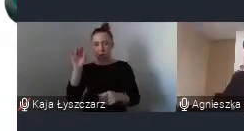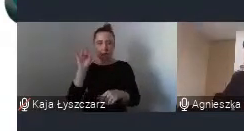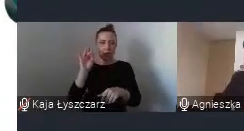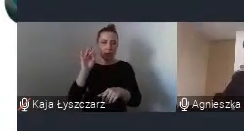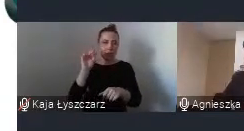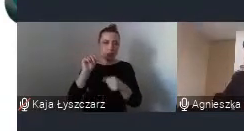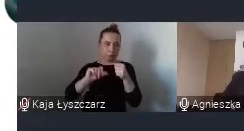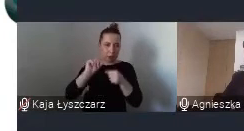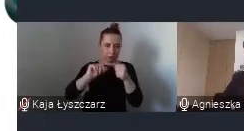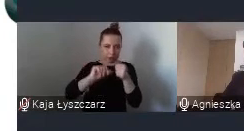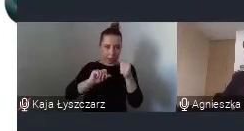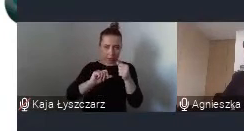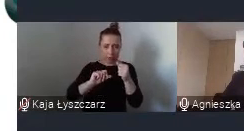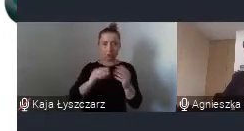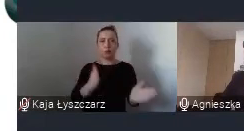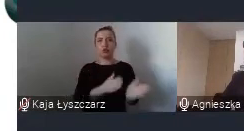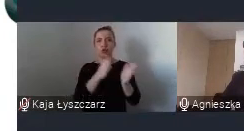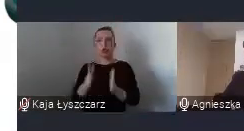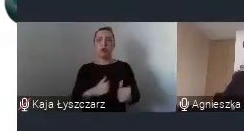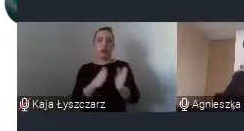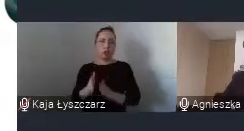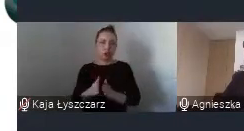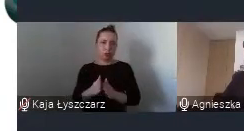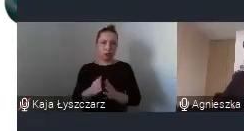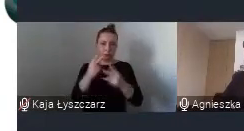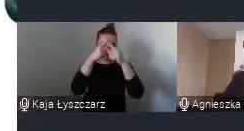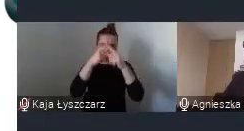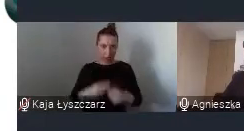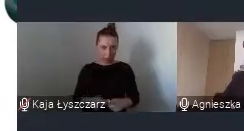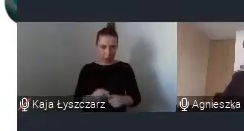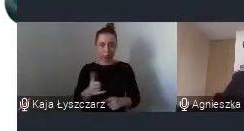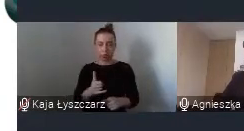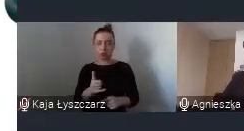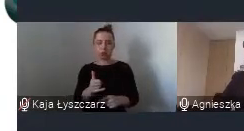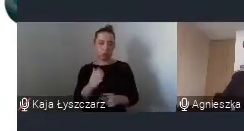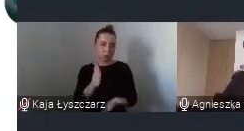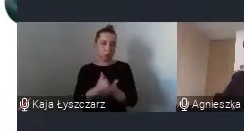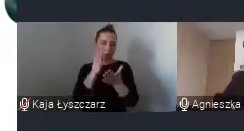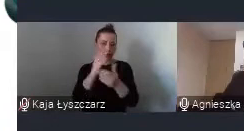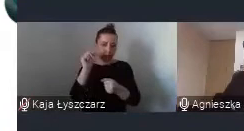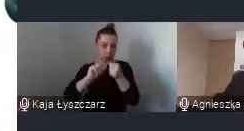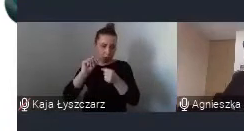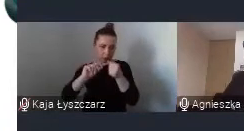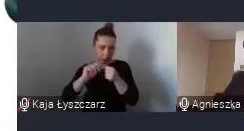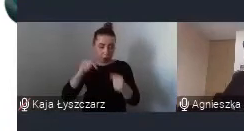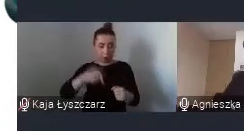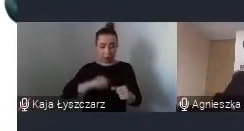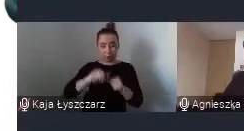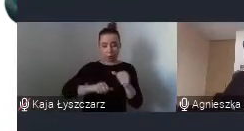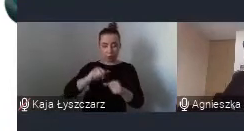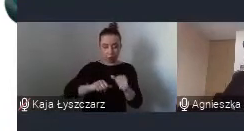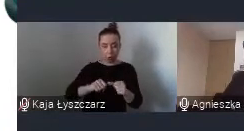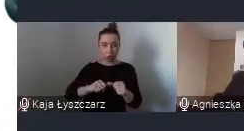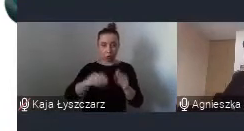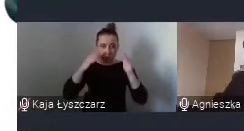pewne badanie, przydatne być może dla miast, jak radzić sobie z monitoringiem, ewaluacją projektów miejskich. W tym roku skupiamy się na